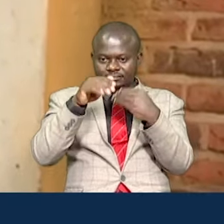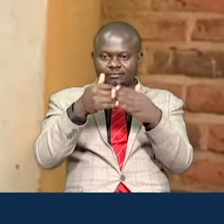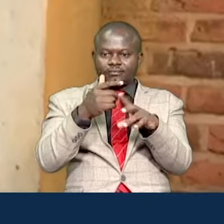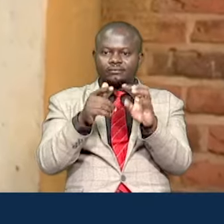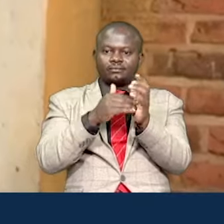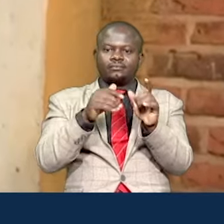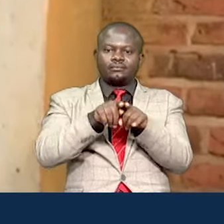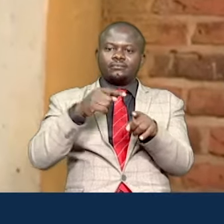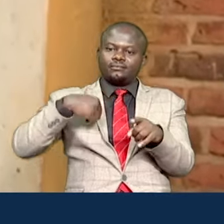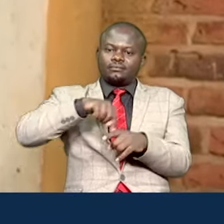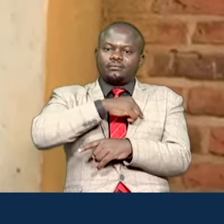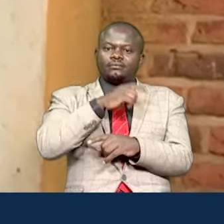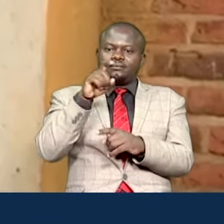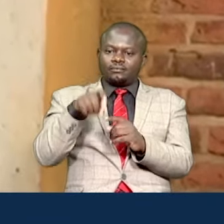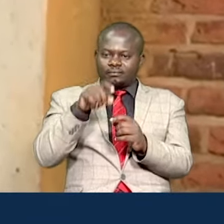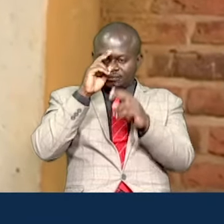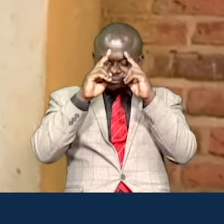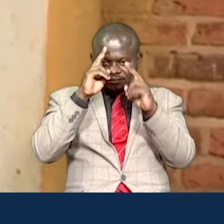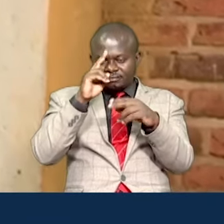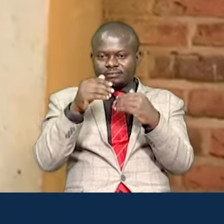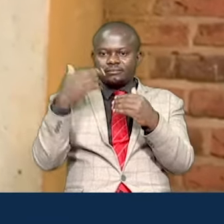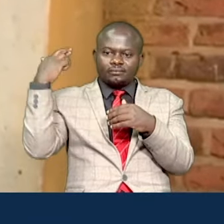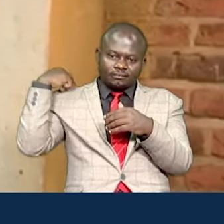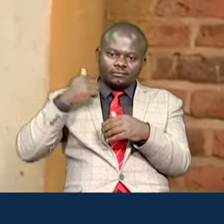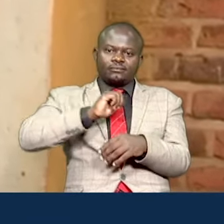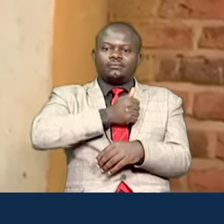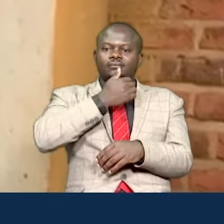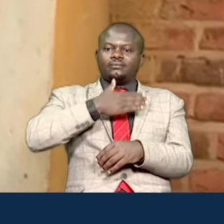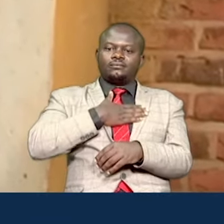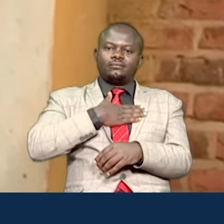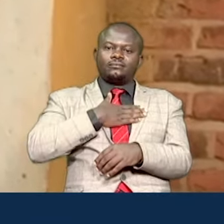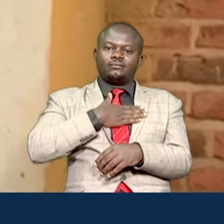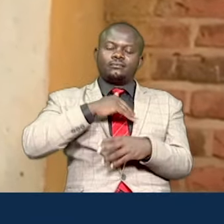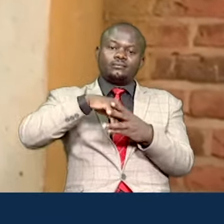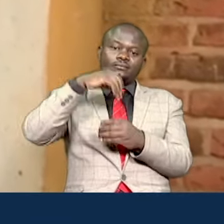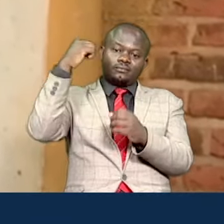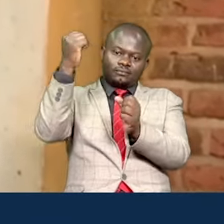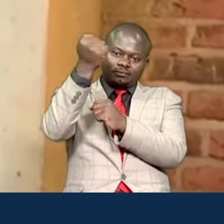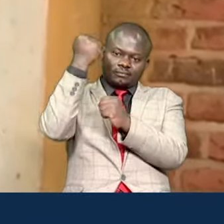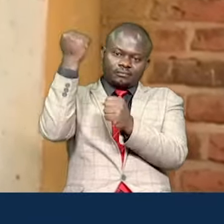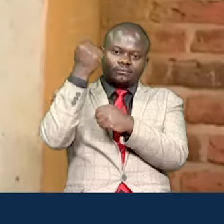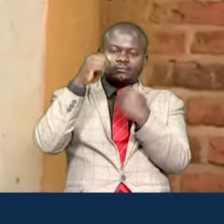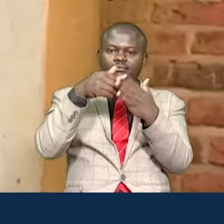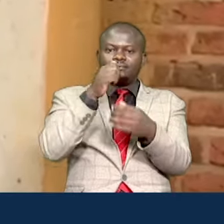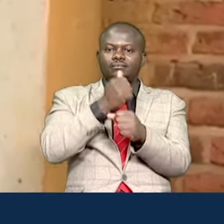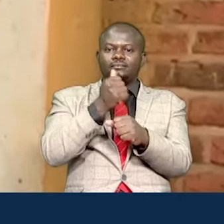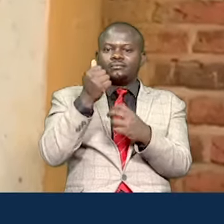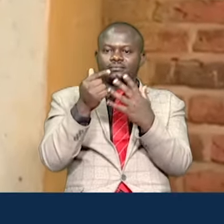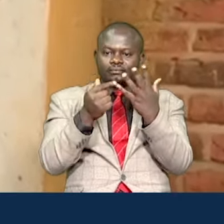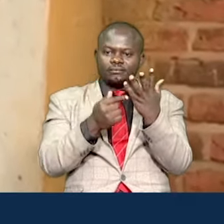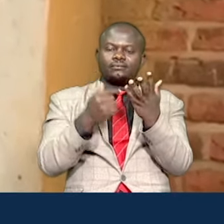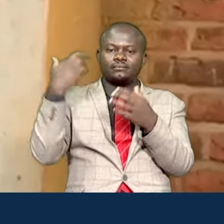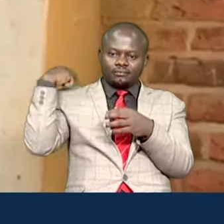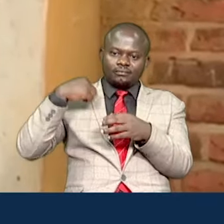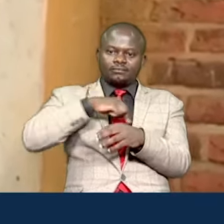nanjye nk'umuturage hari ibyo ngomba kubahiriza hari inshingano zanjye rero mu kwesa imihigo rero nkora ibyo bindeba